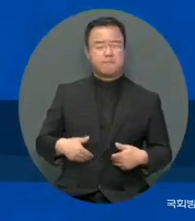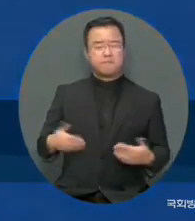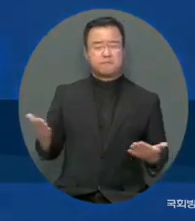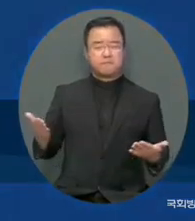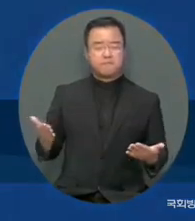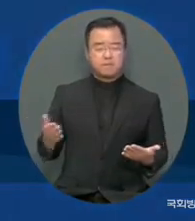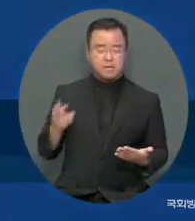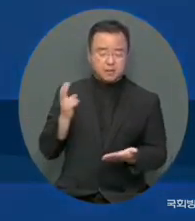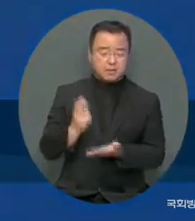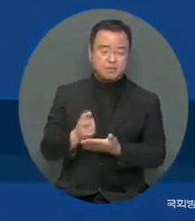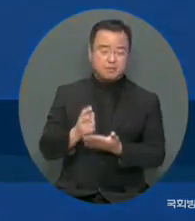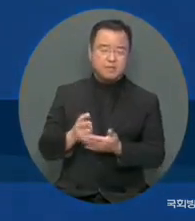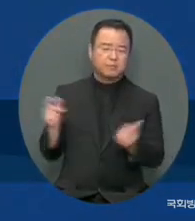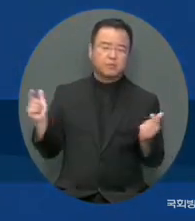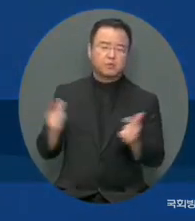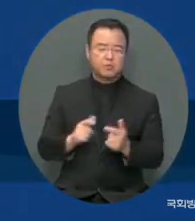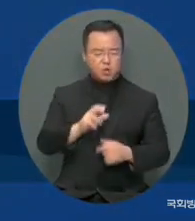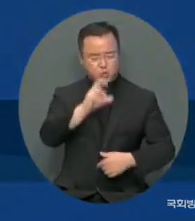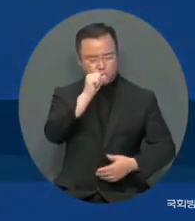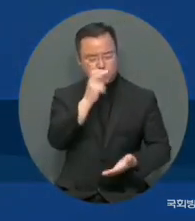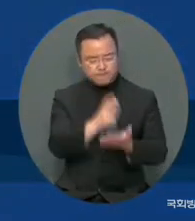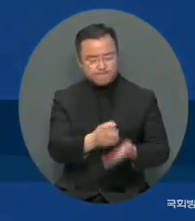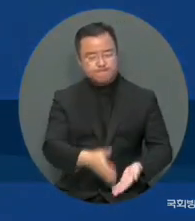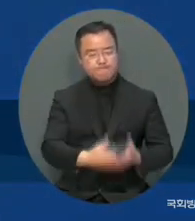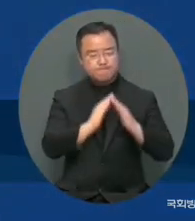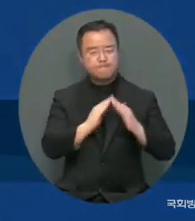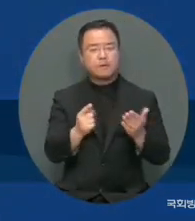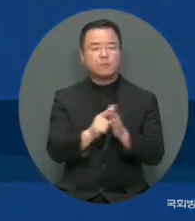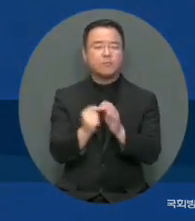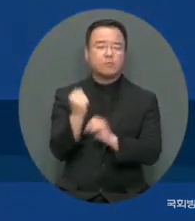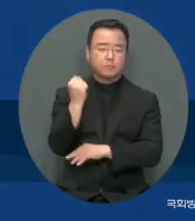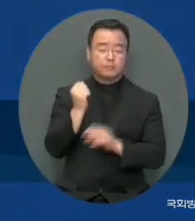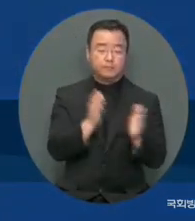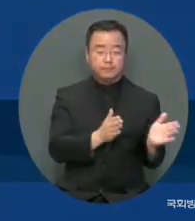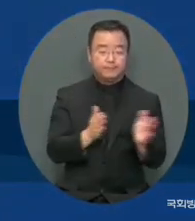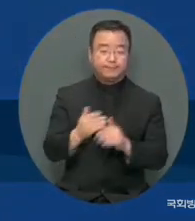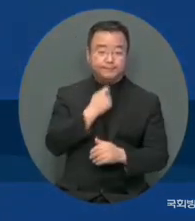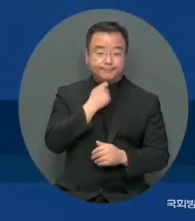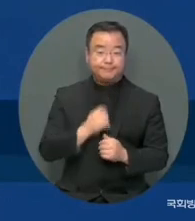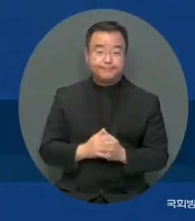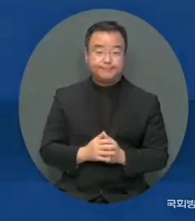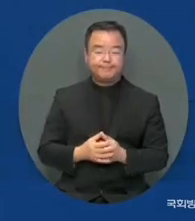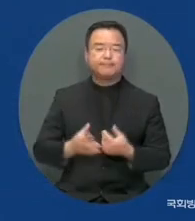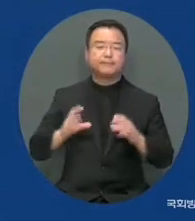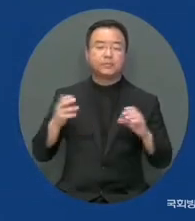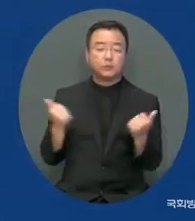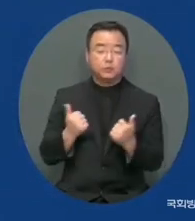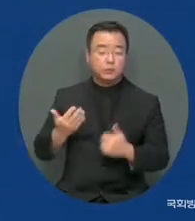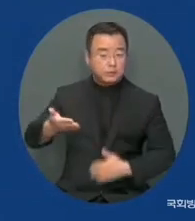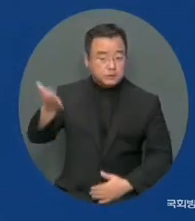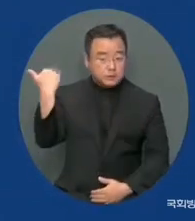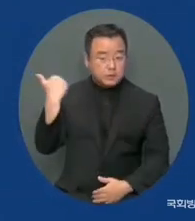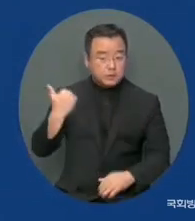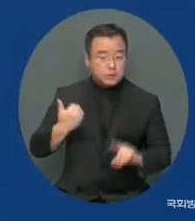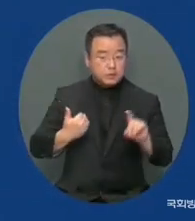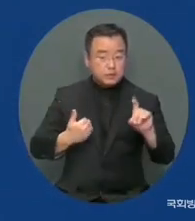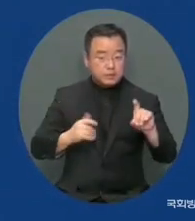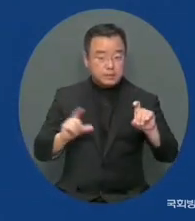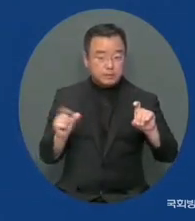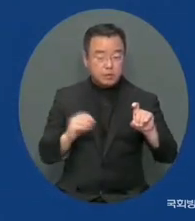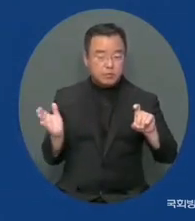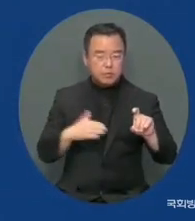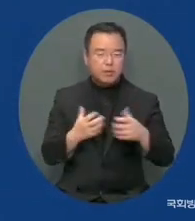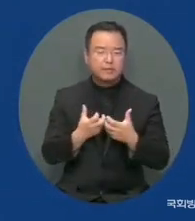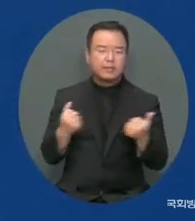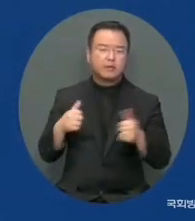줄이는 대신에 좋은 입법을 추진할 수 있는 바탕을 만들겠습니다. 국회는 지난해 11월부터 별도의